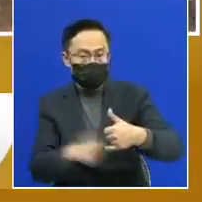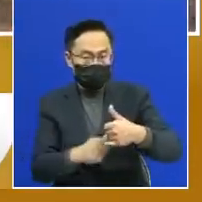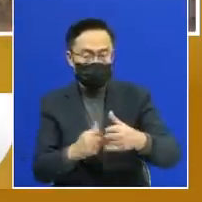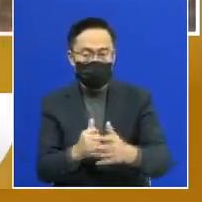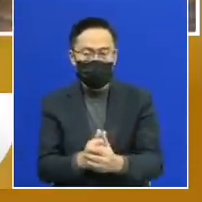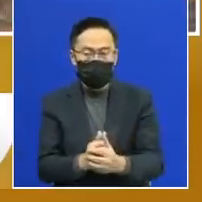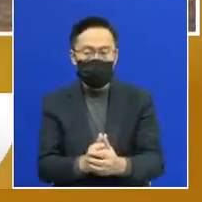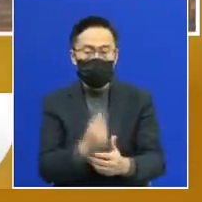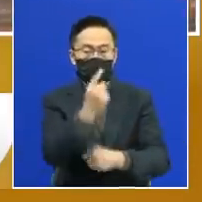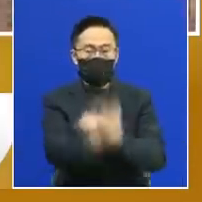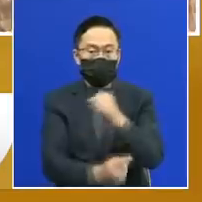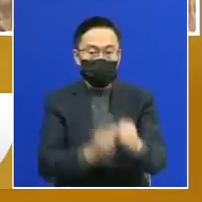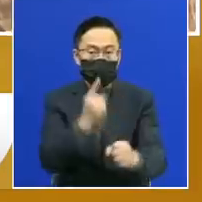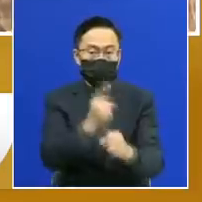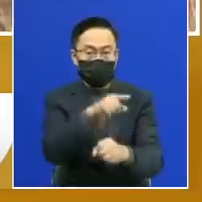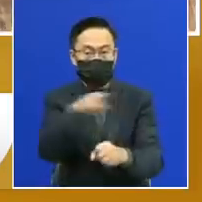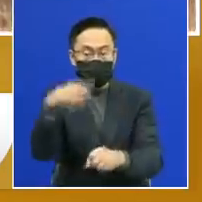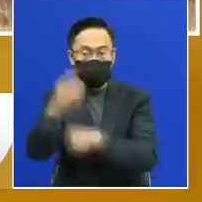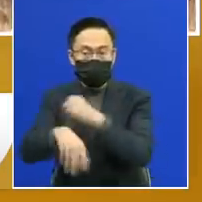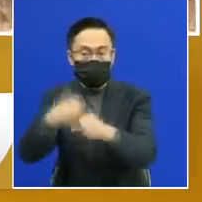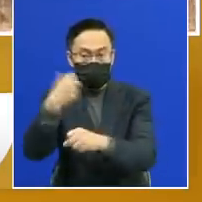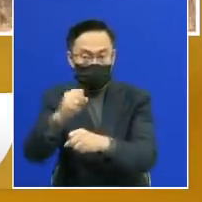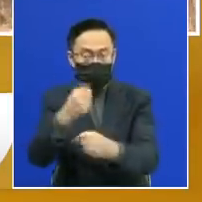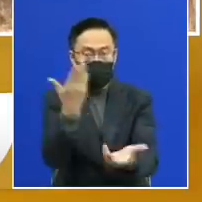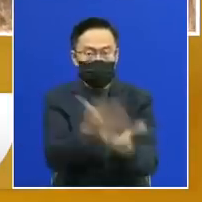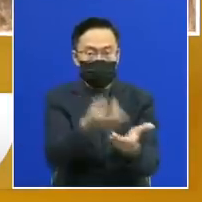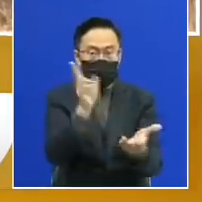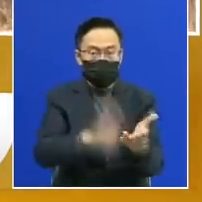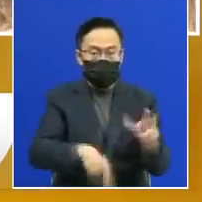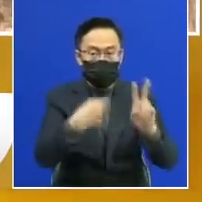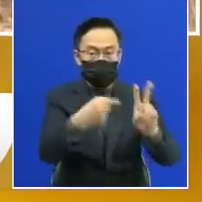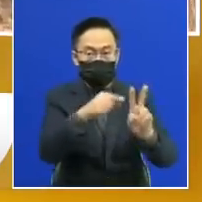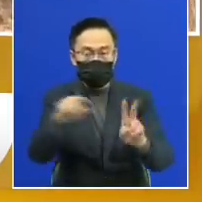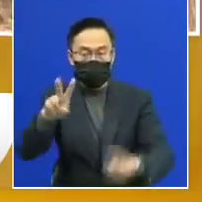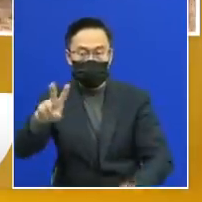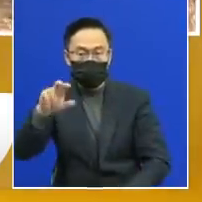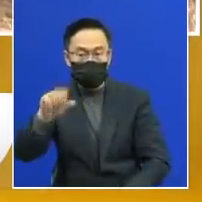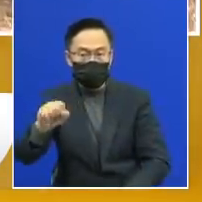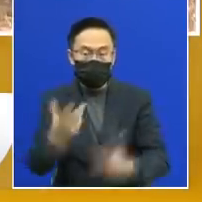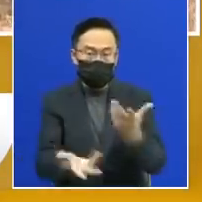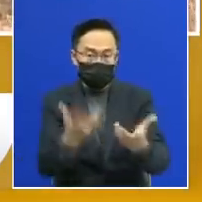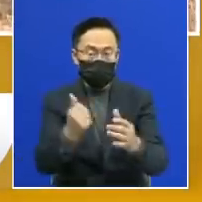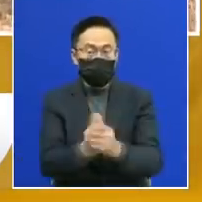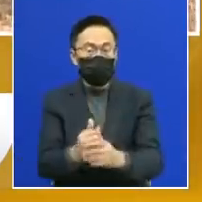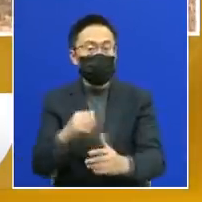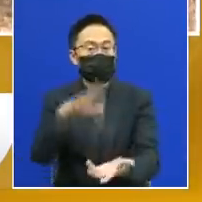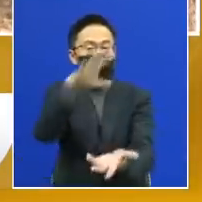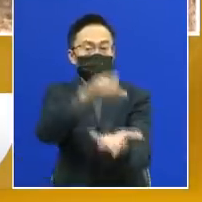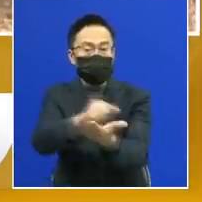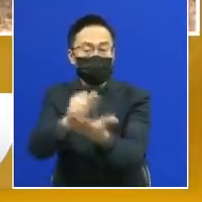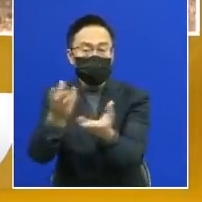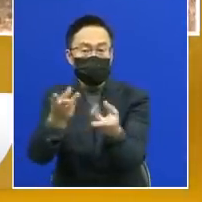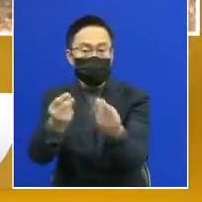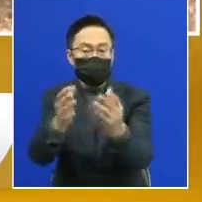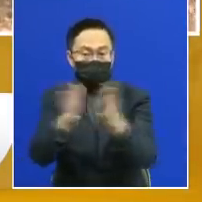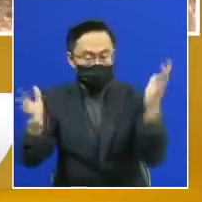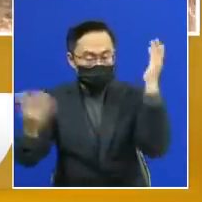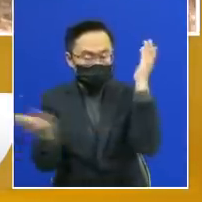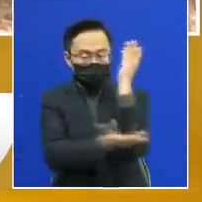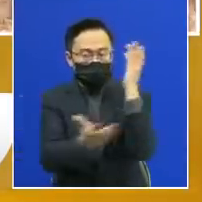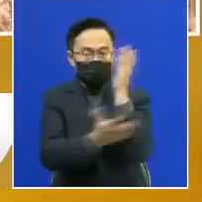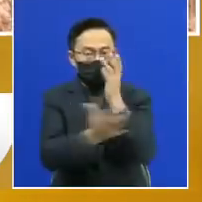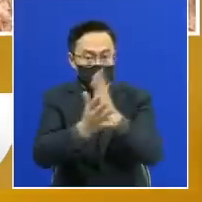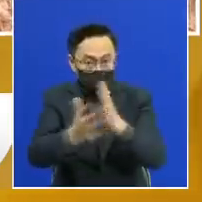ราโทษตั้งแต่1ปีถึง10ปีนะปรับตั้งแต่ 20,000 ถึง 200,000 บาทแล้วถ้ามีการทำลายป่า